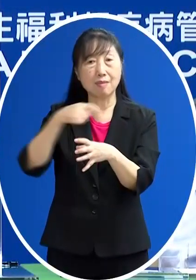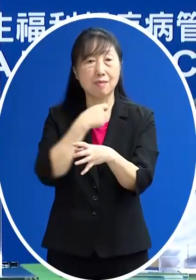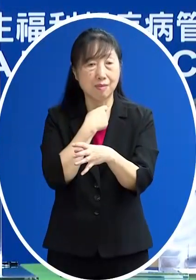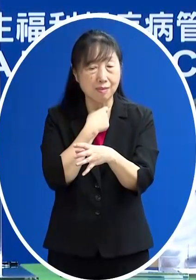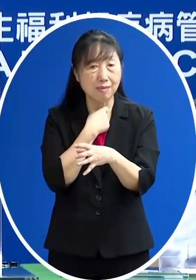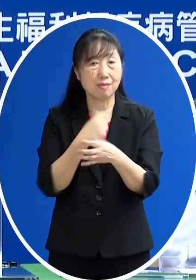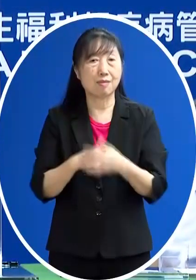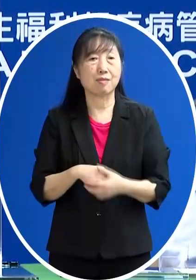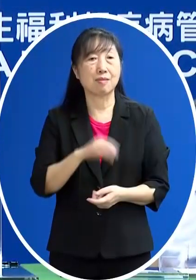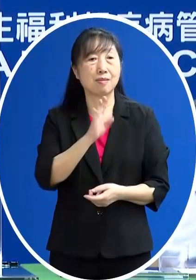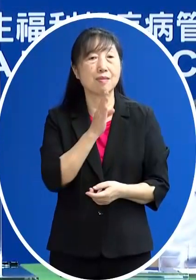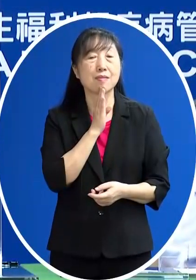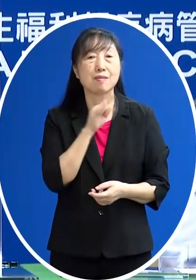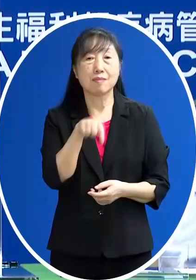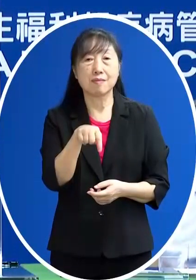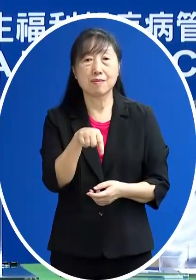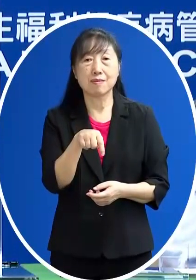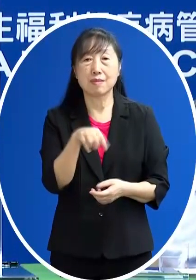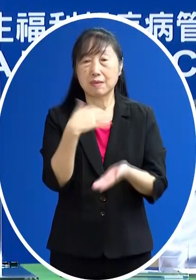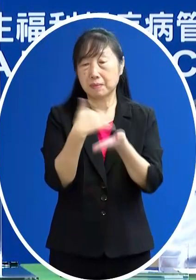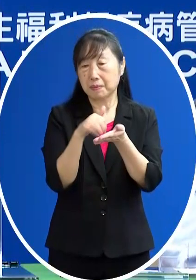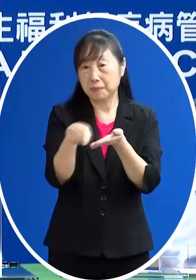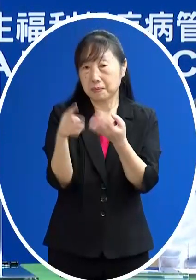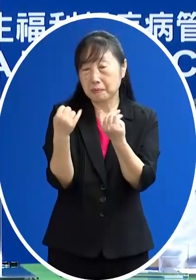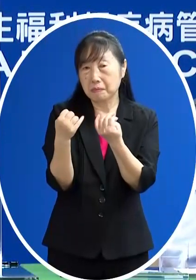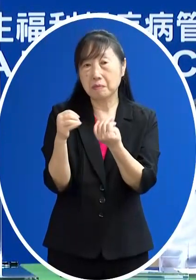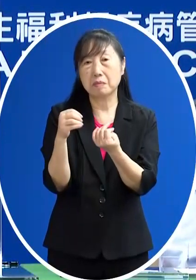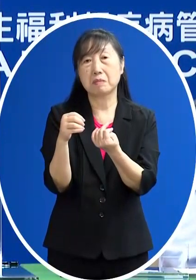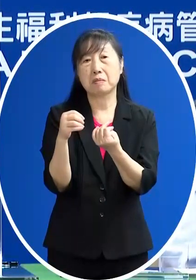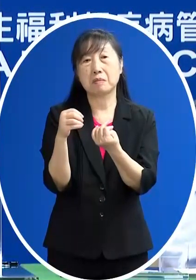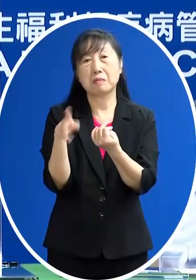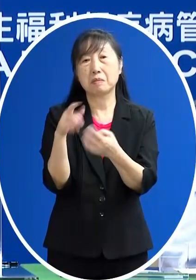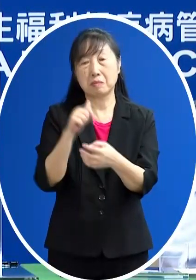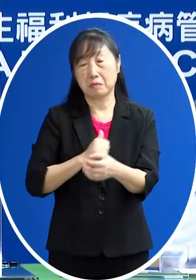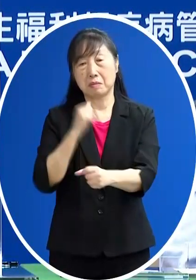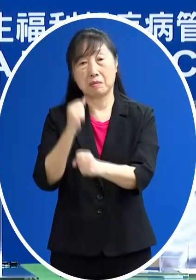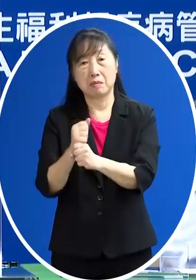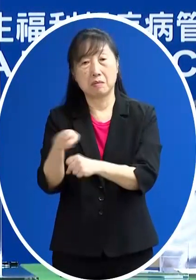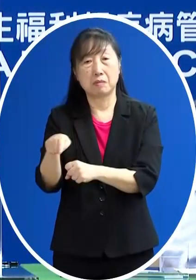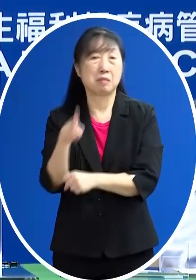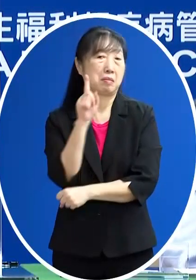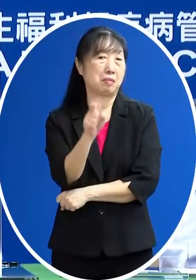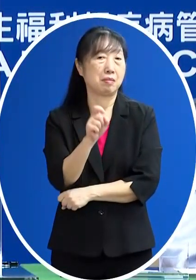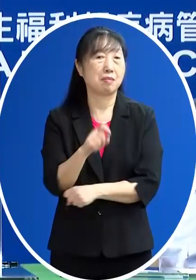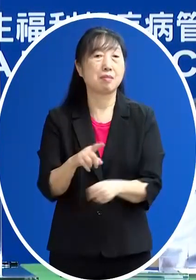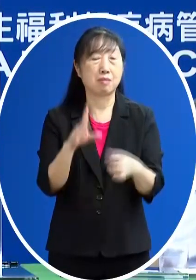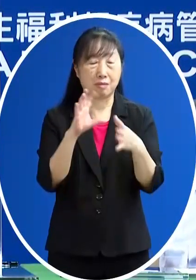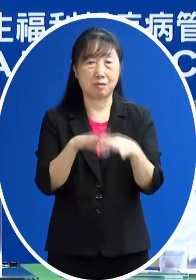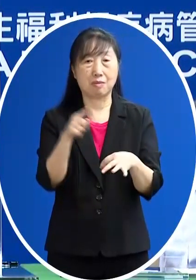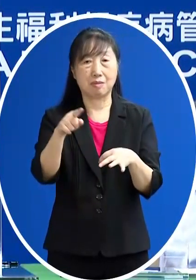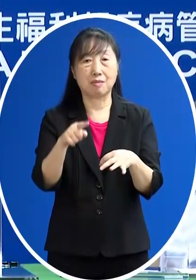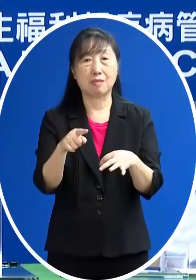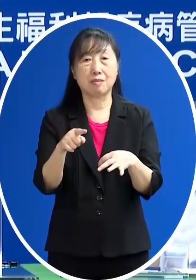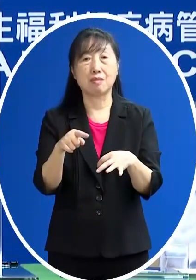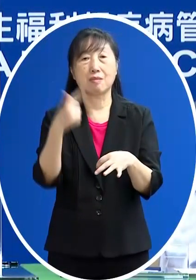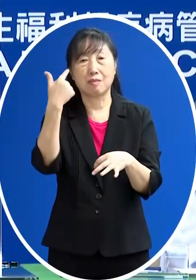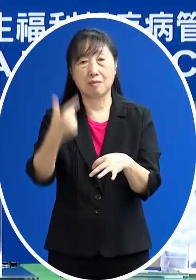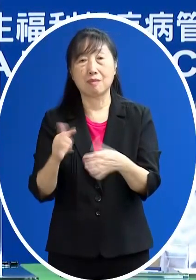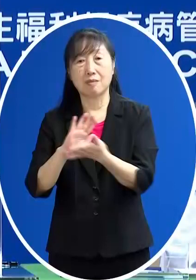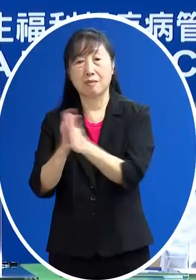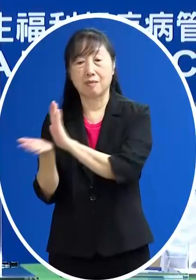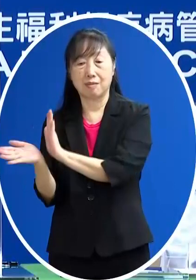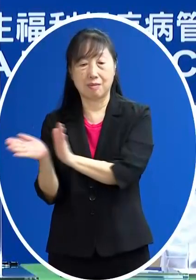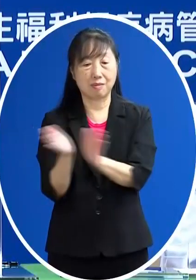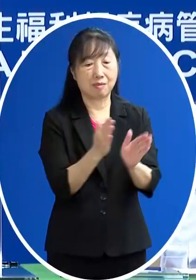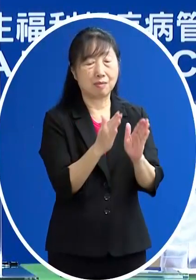处所。那事实上，以这样的数目是不可能做得到的，好，所以就渐渐会走向居家来因